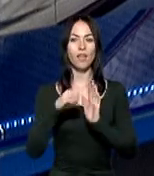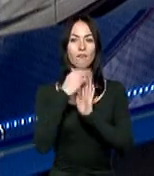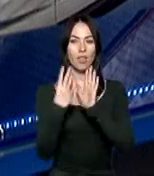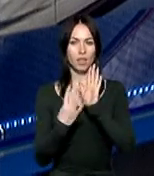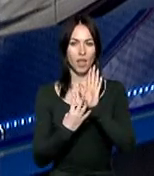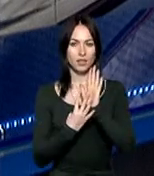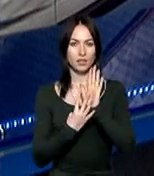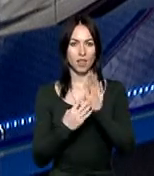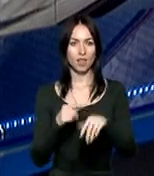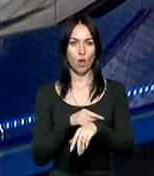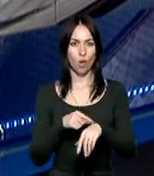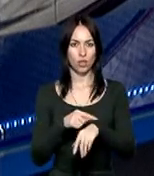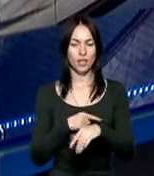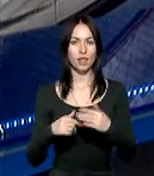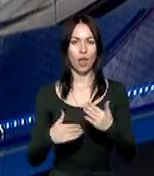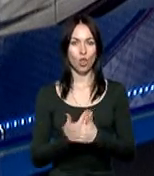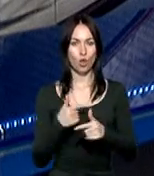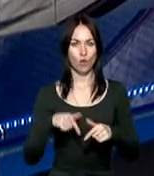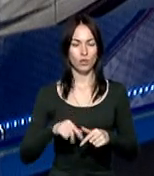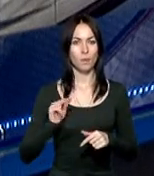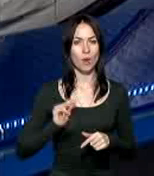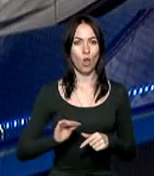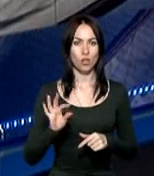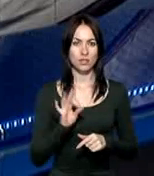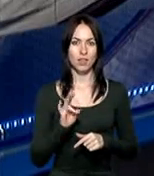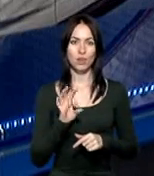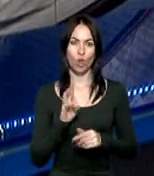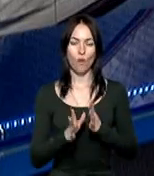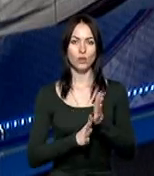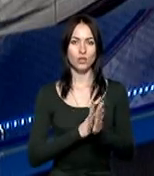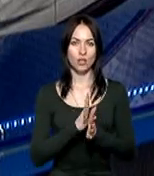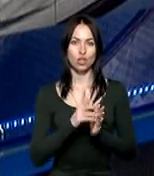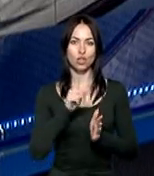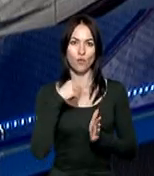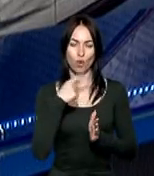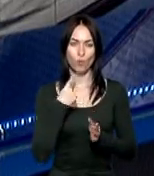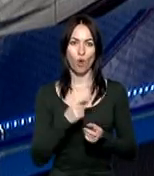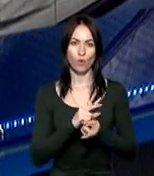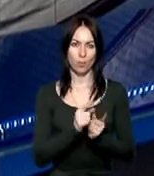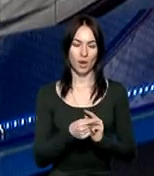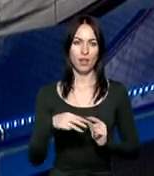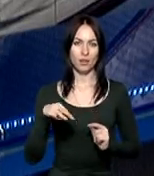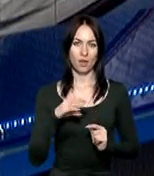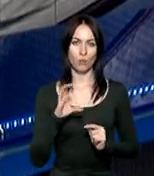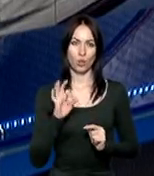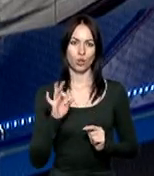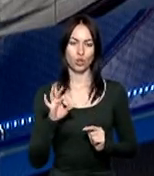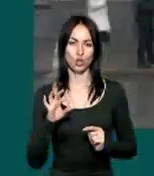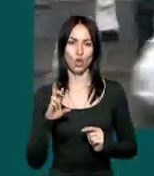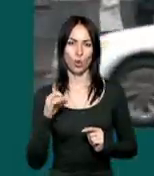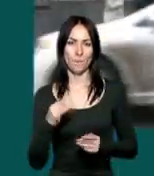19 година. Новини в ефірі Суспільного. В студії Олександра Новосел. Жестовою мовою перекладає Моніка Соробей. Далі подробиці.